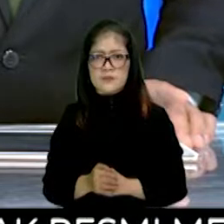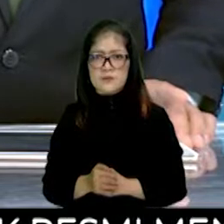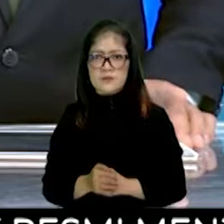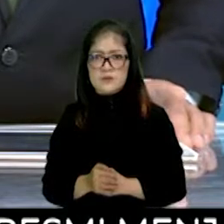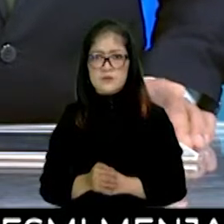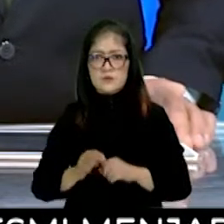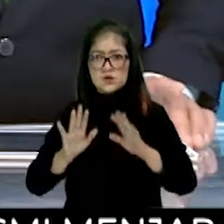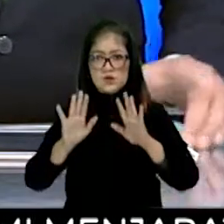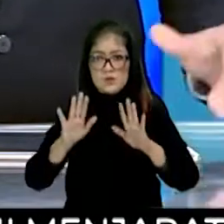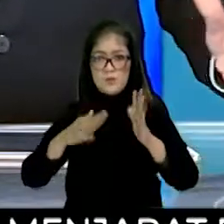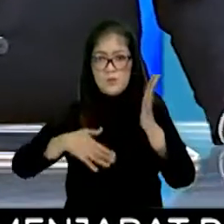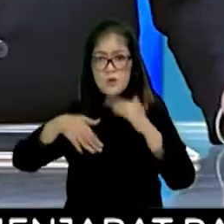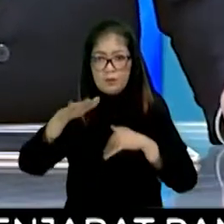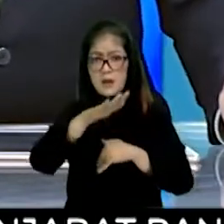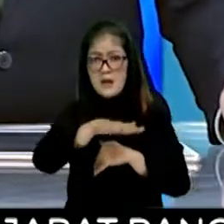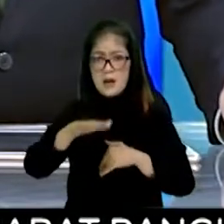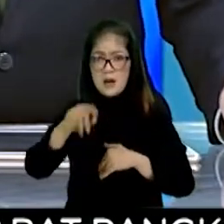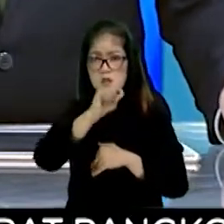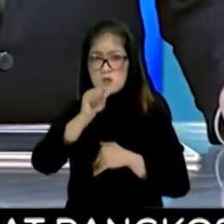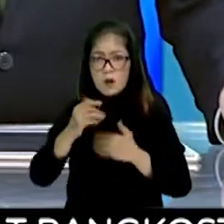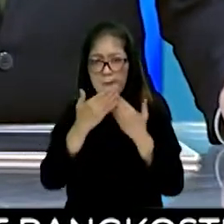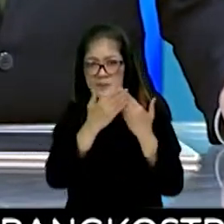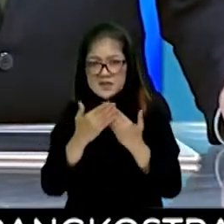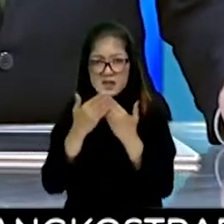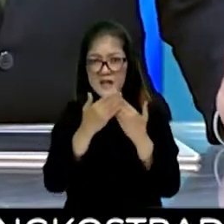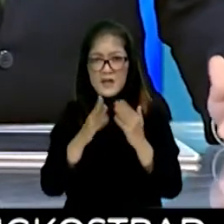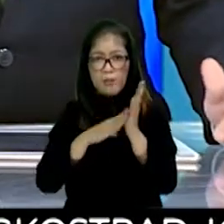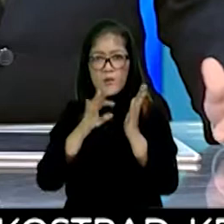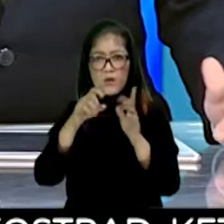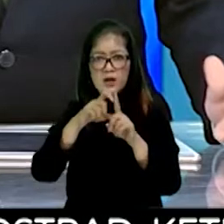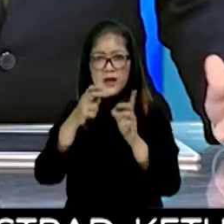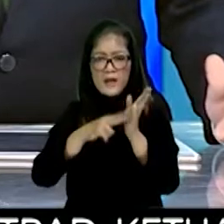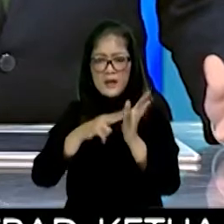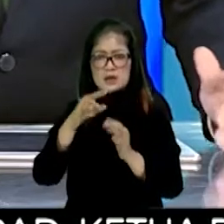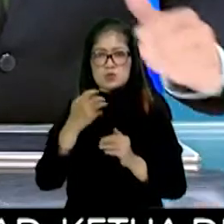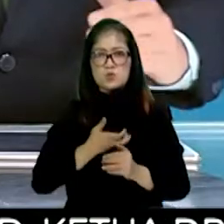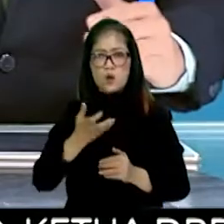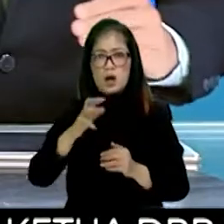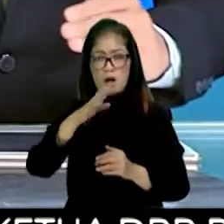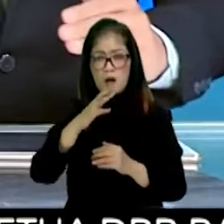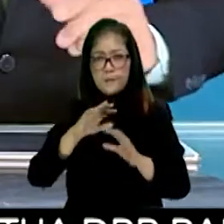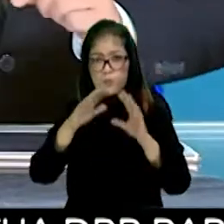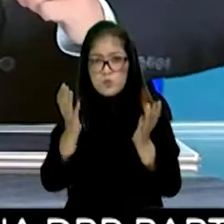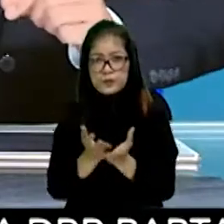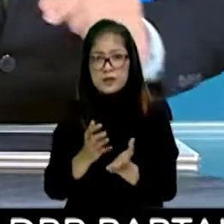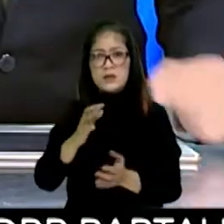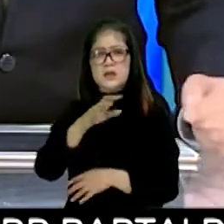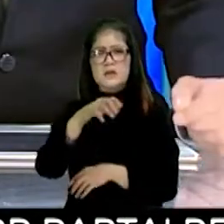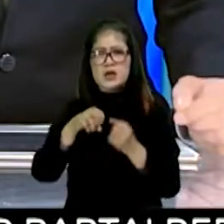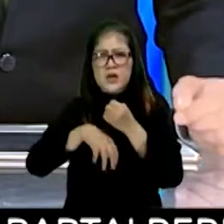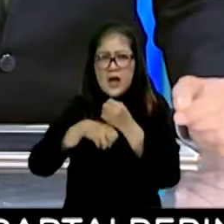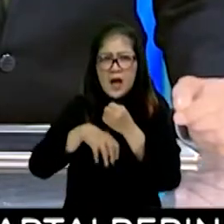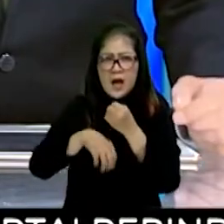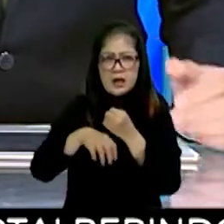Puluhan santri Pondok Pesantren Modern di Sukabumi, Jawa Barat mengalami mual, pusing, dan diare usai menyantap makan malam yang disediakan